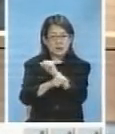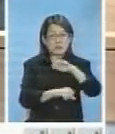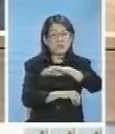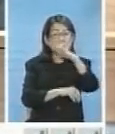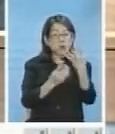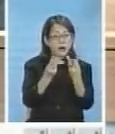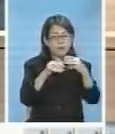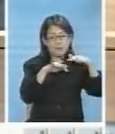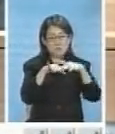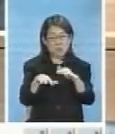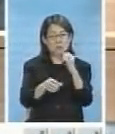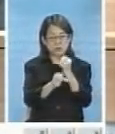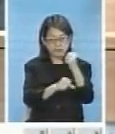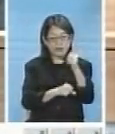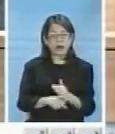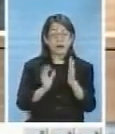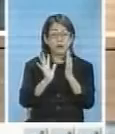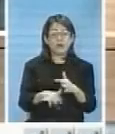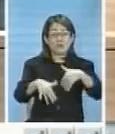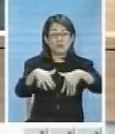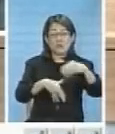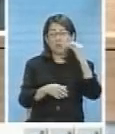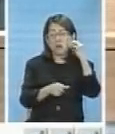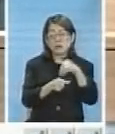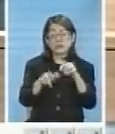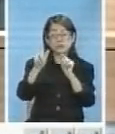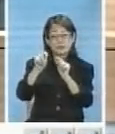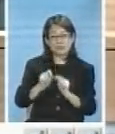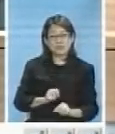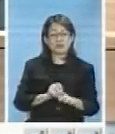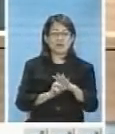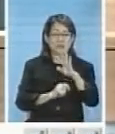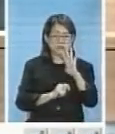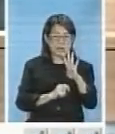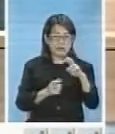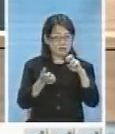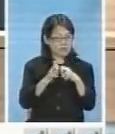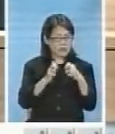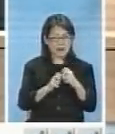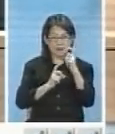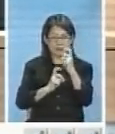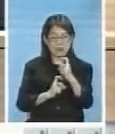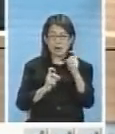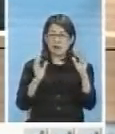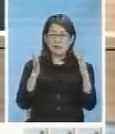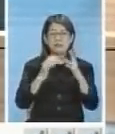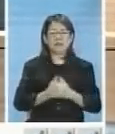ที่อยู่ทั้ง 3-4 ตำบลนั้นได้รับความปลอดภัยในชีวิตและทรัพย์สินอีกทั้